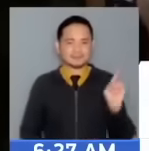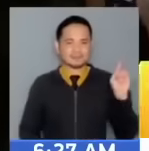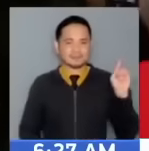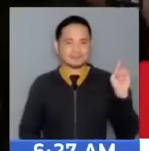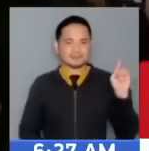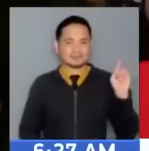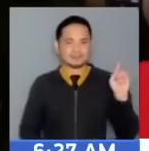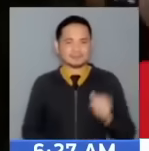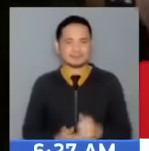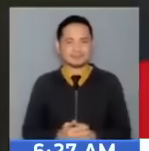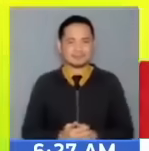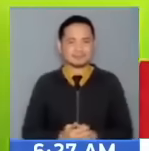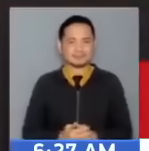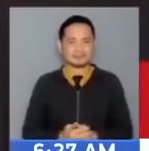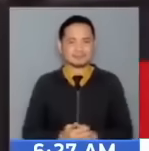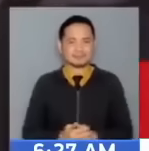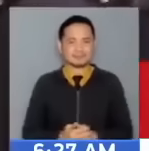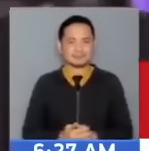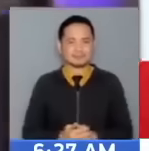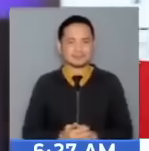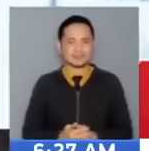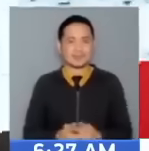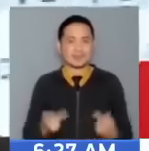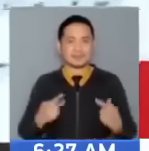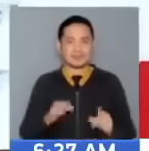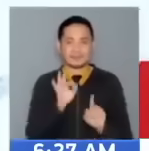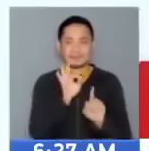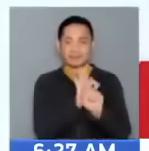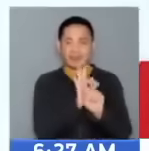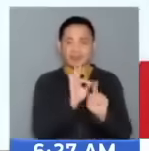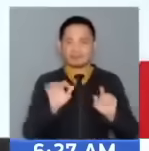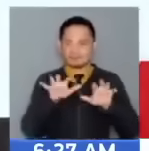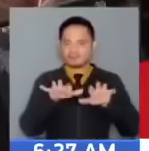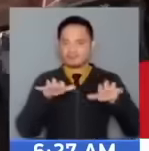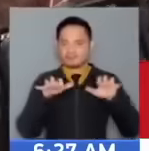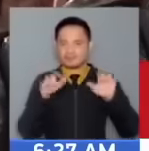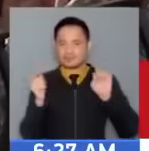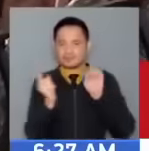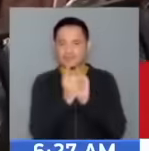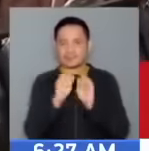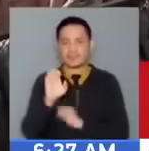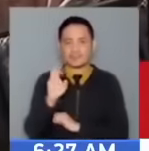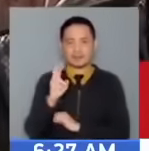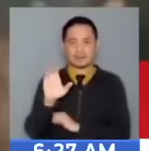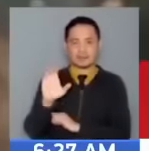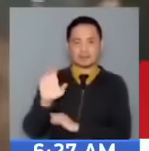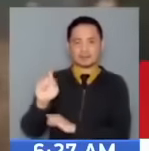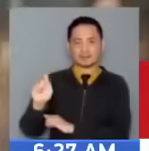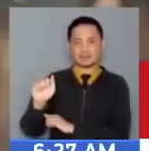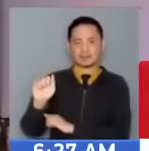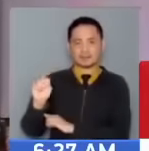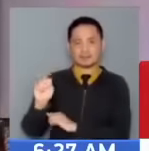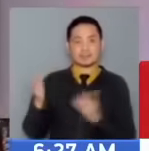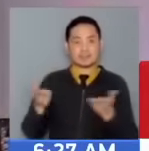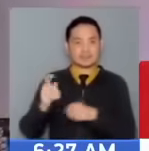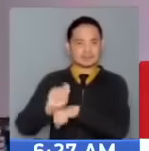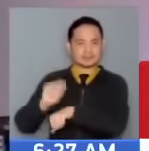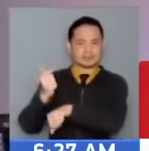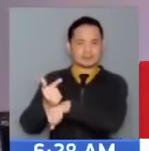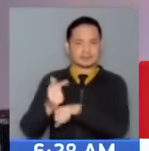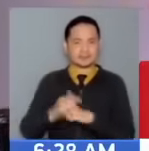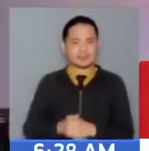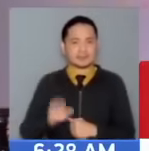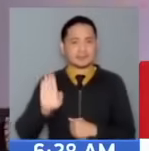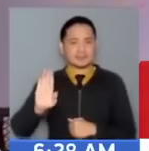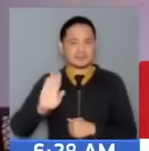Mala concert din ang fan meeting ni Korean-American singer and host Eric Nam sa Taguig. Kabilang sa mga kinanta niya ang kanyang latest single na House